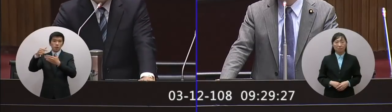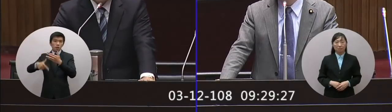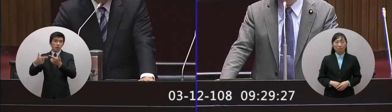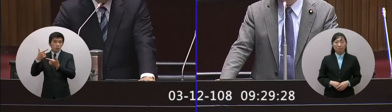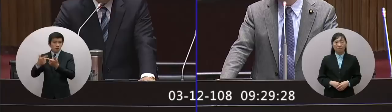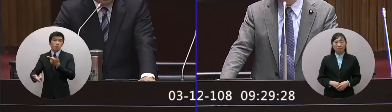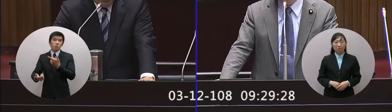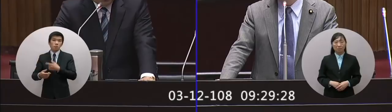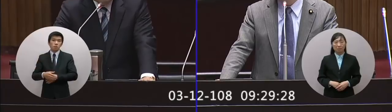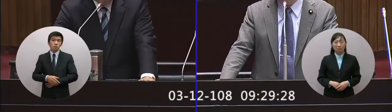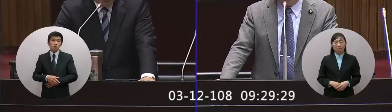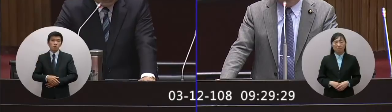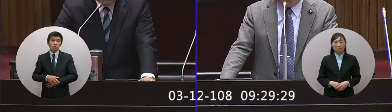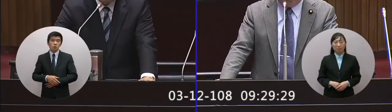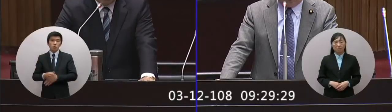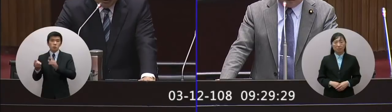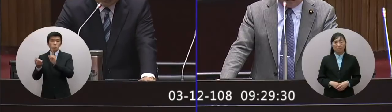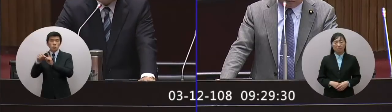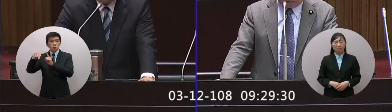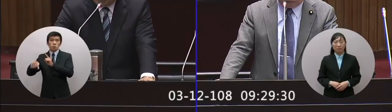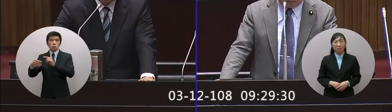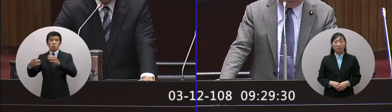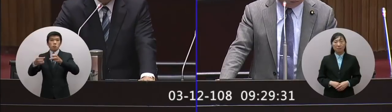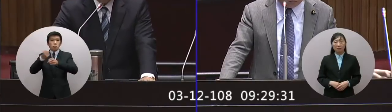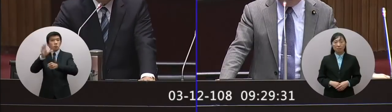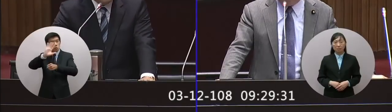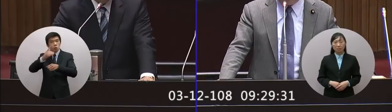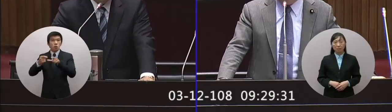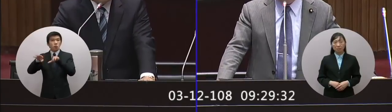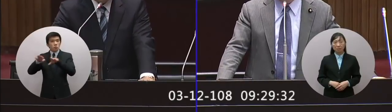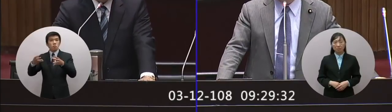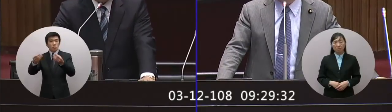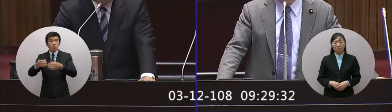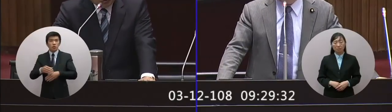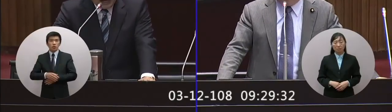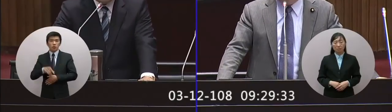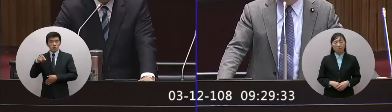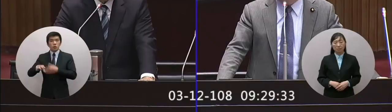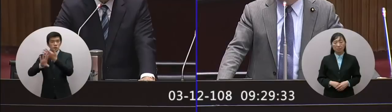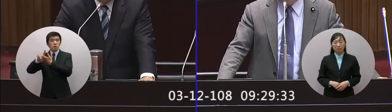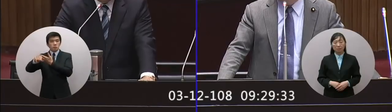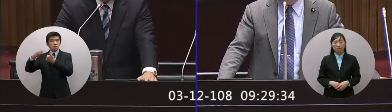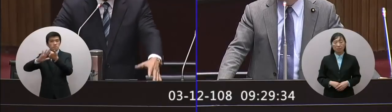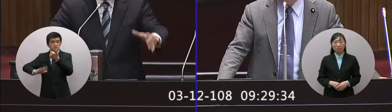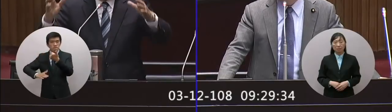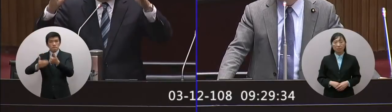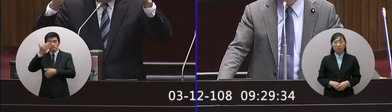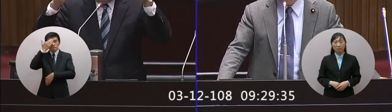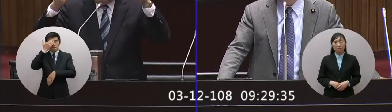怎么样子的，对于不合作或者是不公平，这又是另外一种阻碍。所